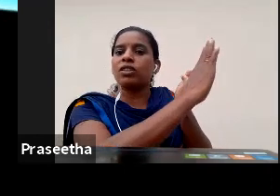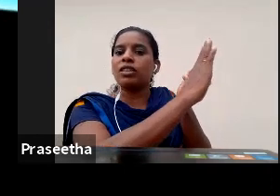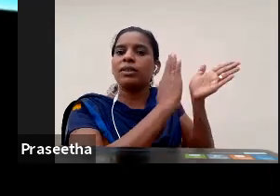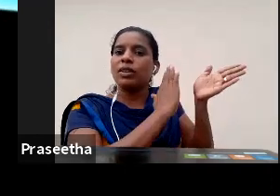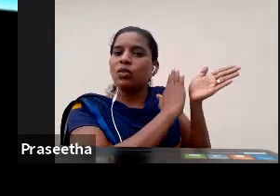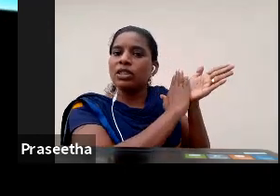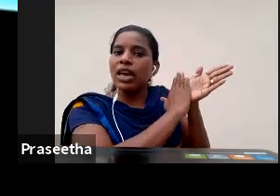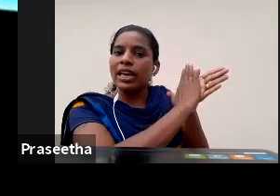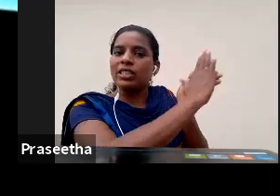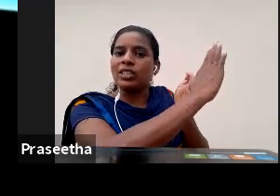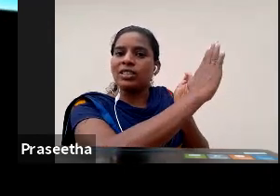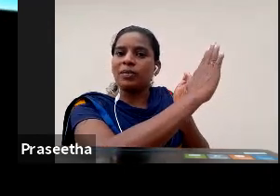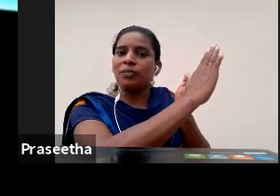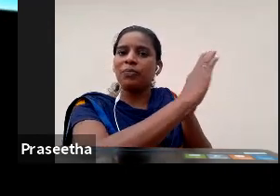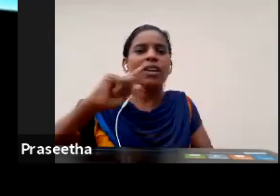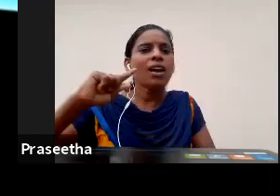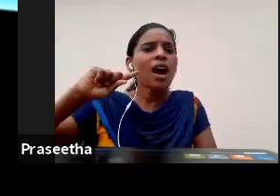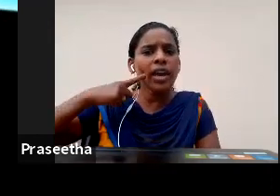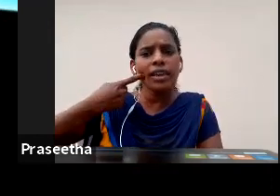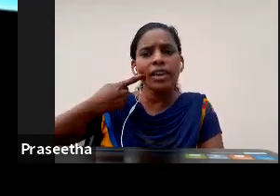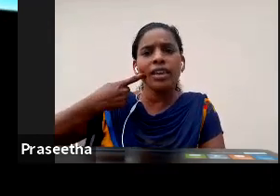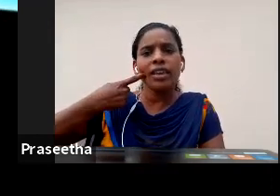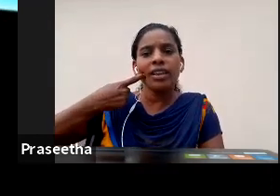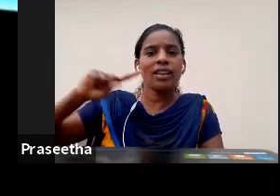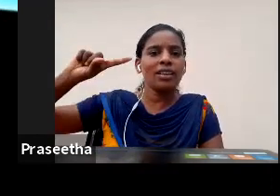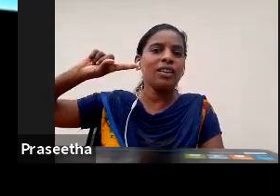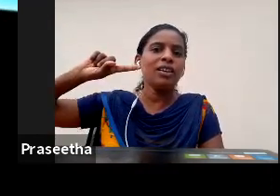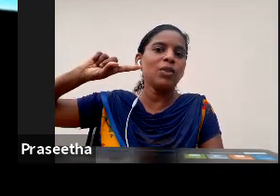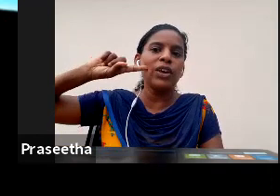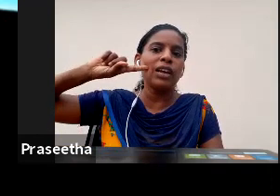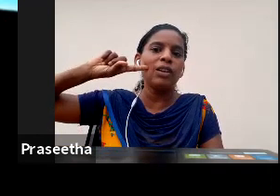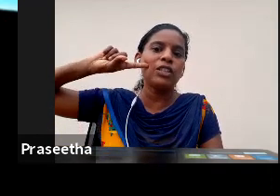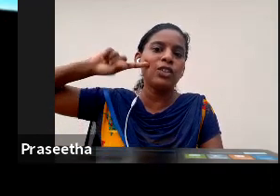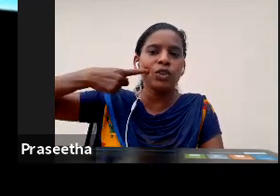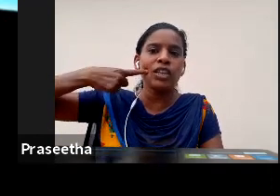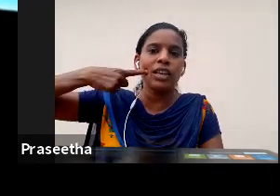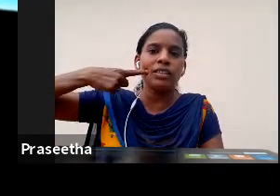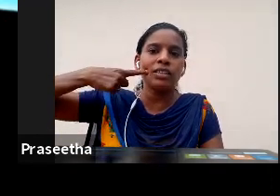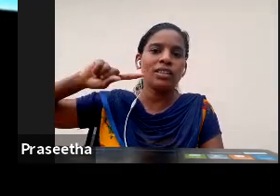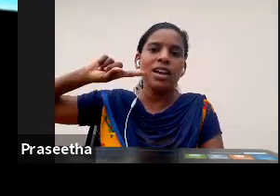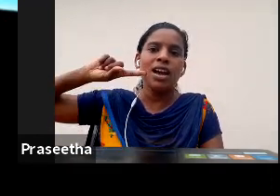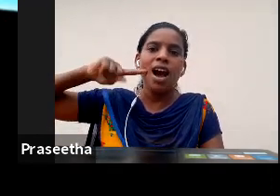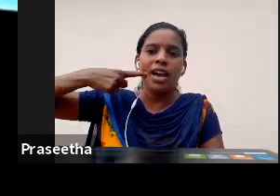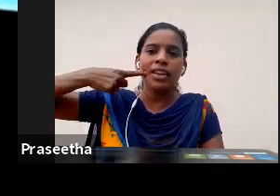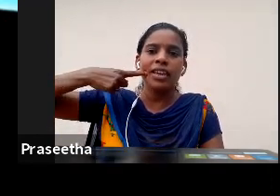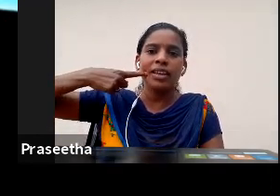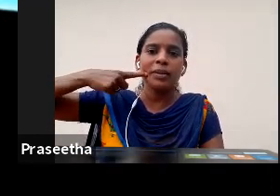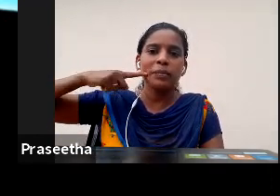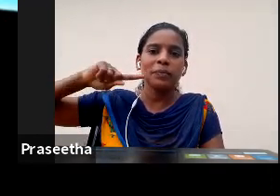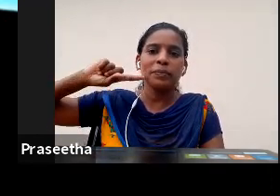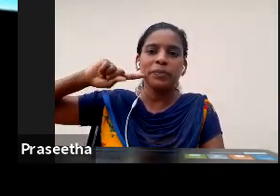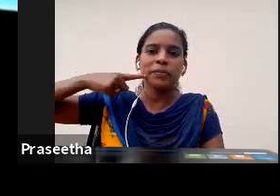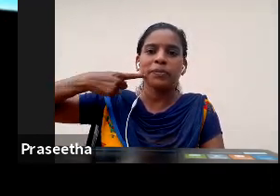തേച്ചു കൊടുക്കുന്നത്. വെച്ചാ എച്ച്. ഐ, ഇവിടെ വിരല് വെച്ചിട്ട് ഒരു തിരിക്കൽ, ഐ.